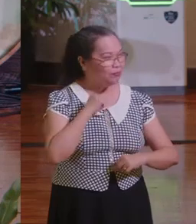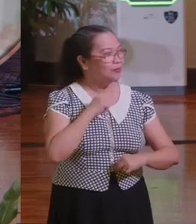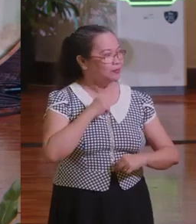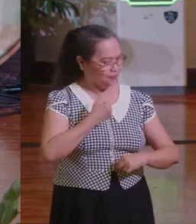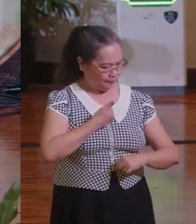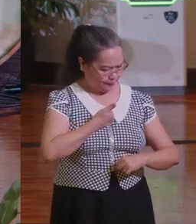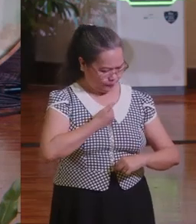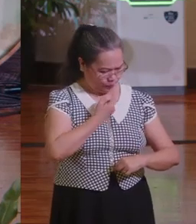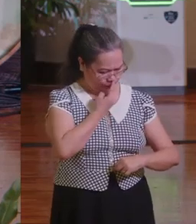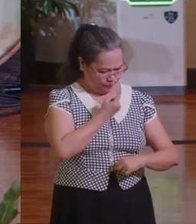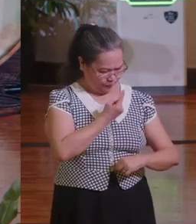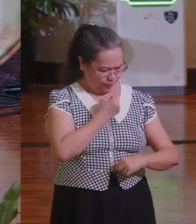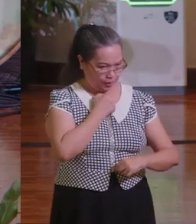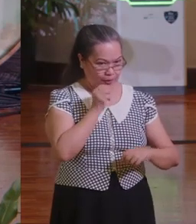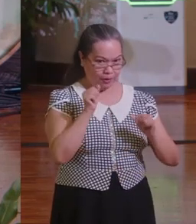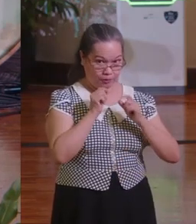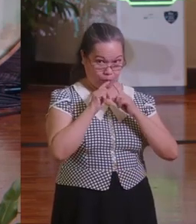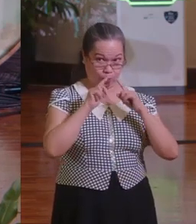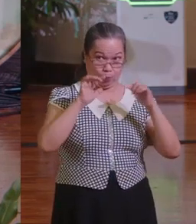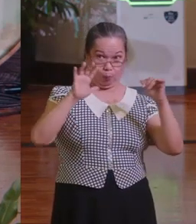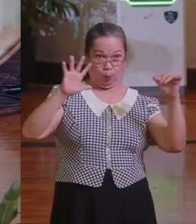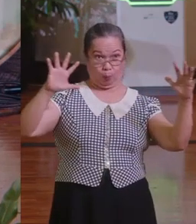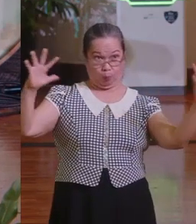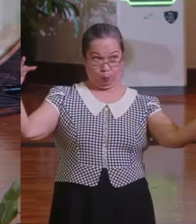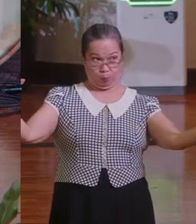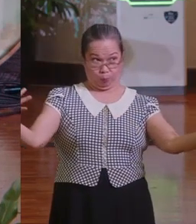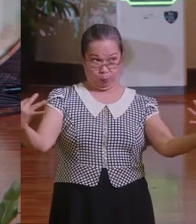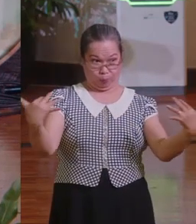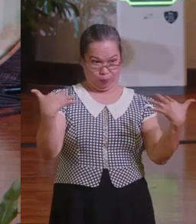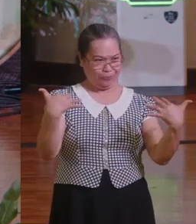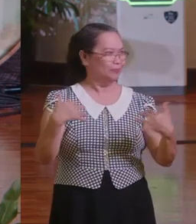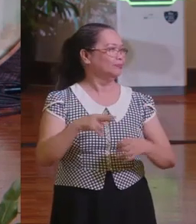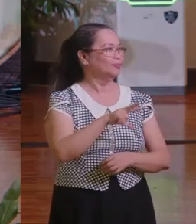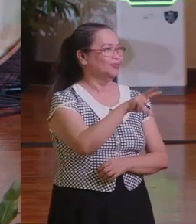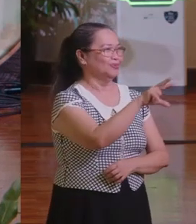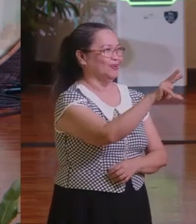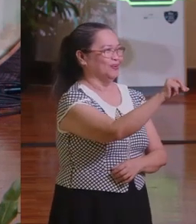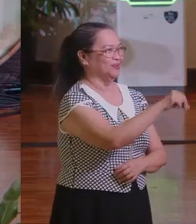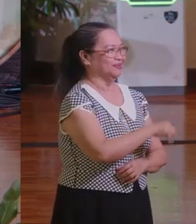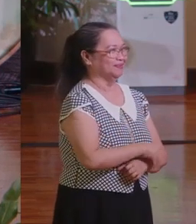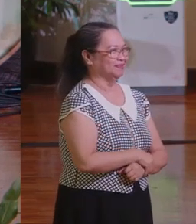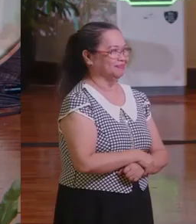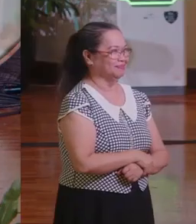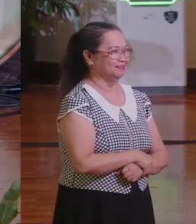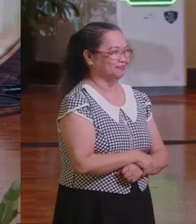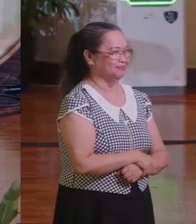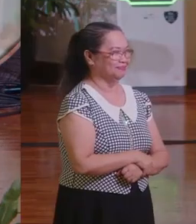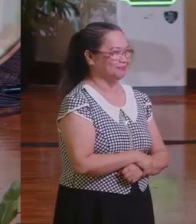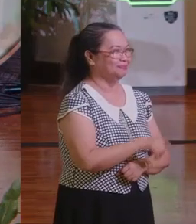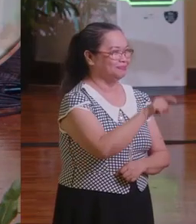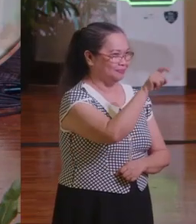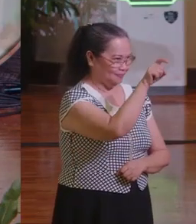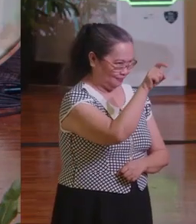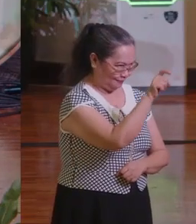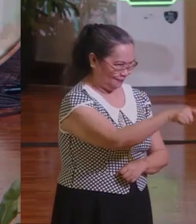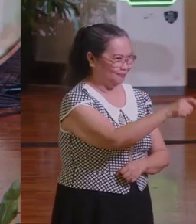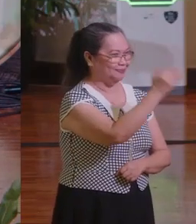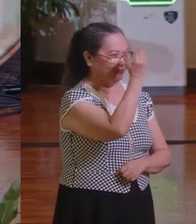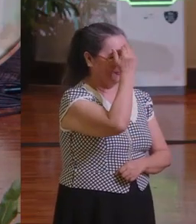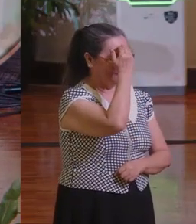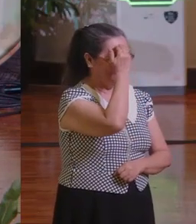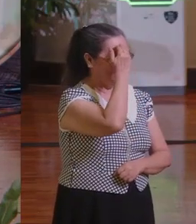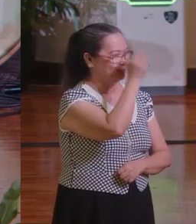himself alone, not in his neighbor. Ito dapat, grounded tayo sa